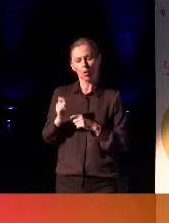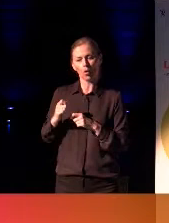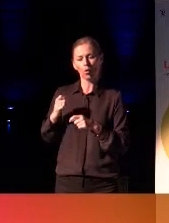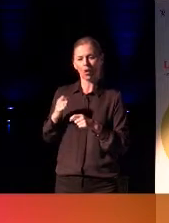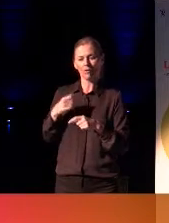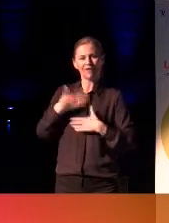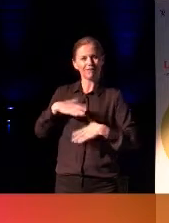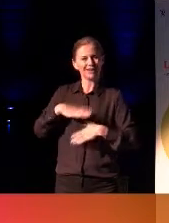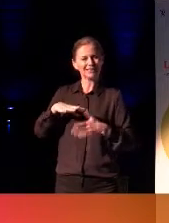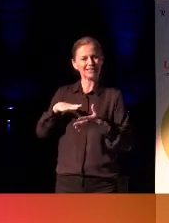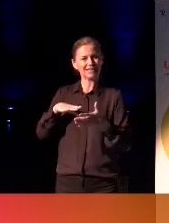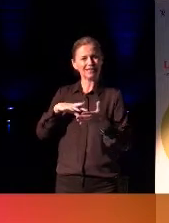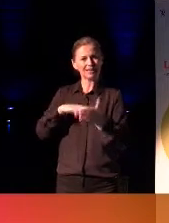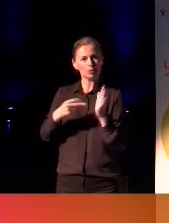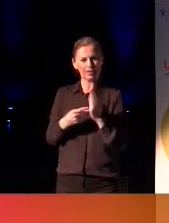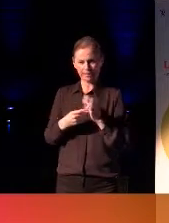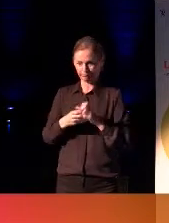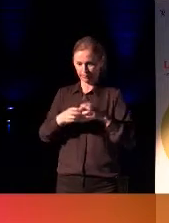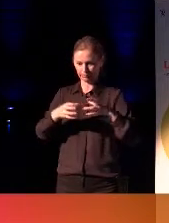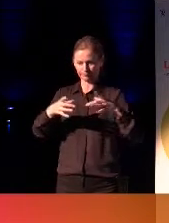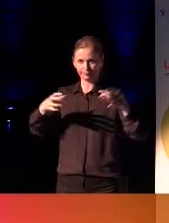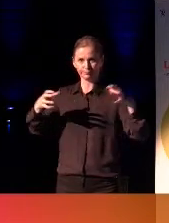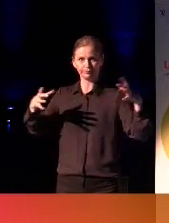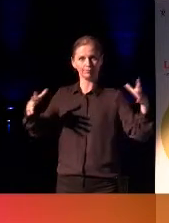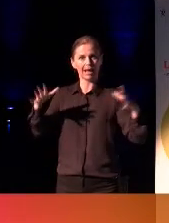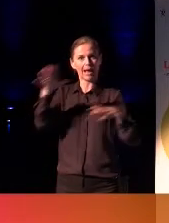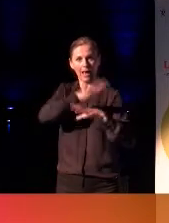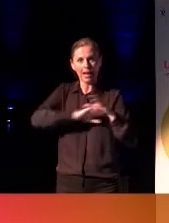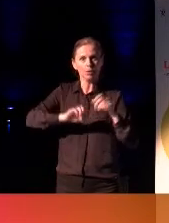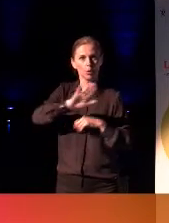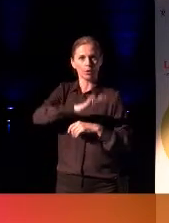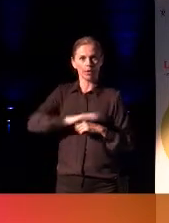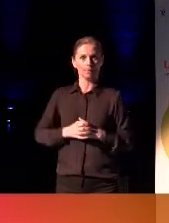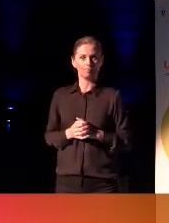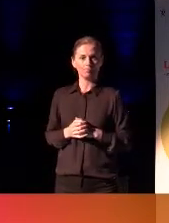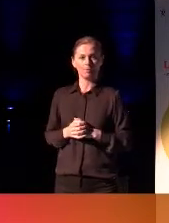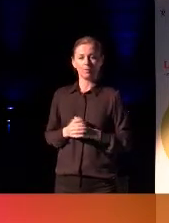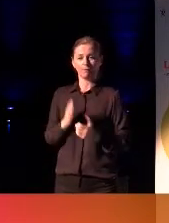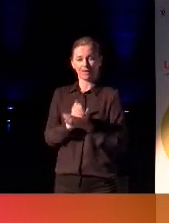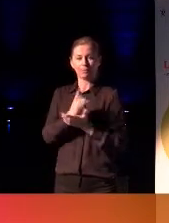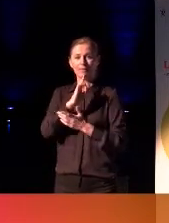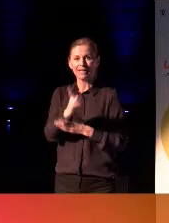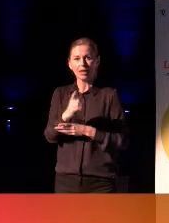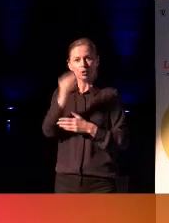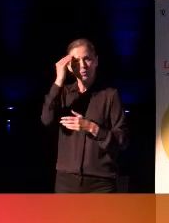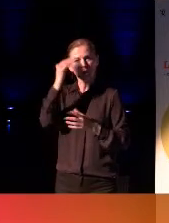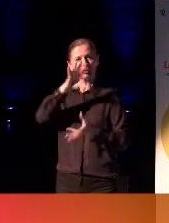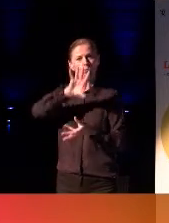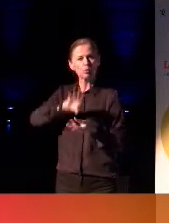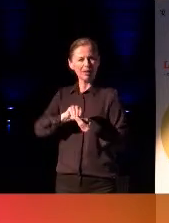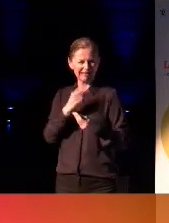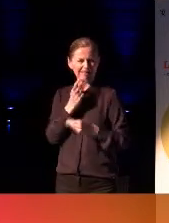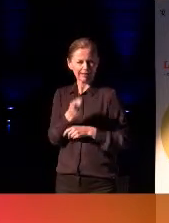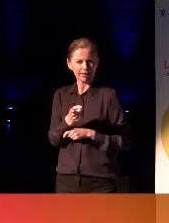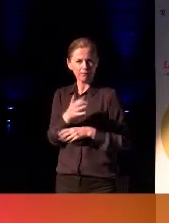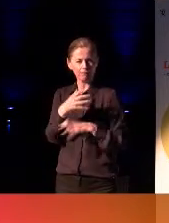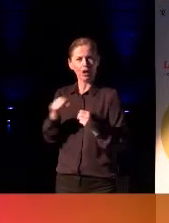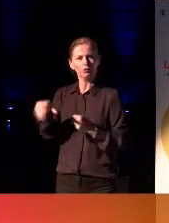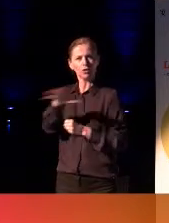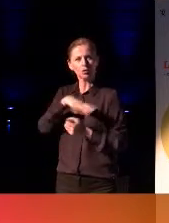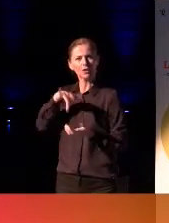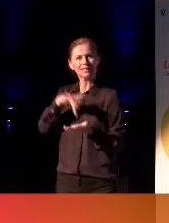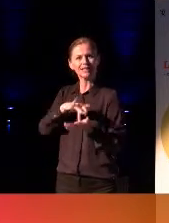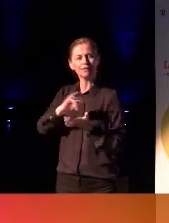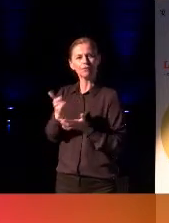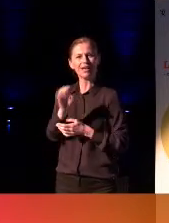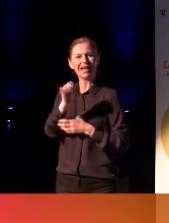med velferdsteknologi ute i landet. Vi har bestilt en kunnskapsoppsummering, som det heter, fra Nasjonalt